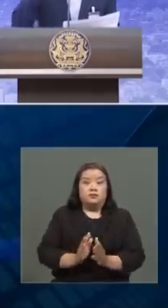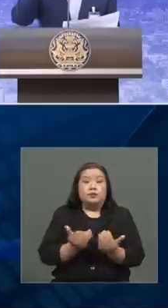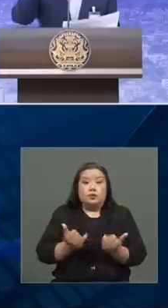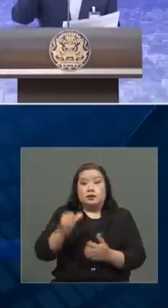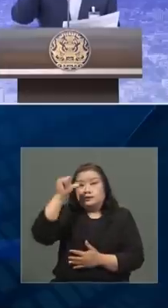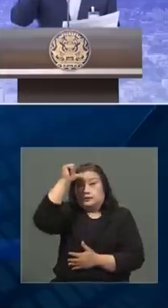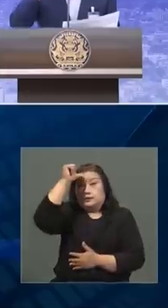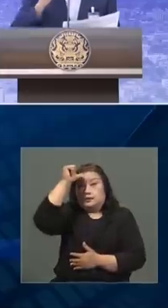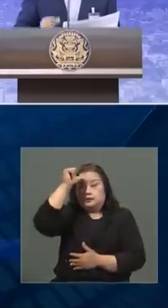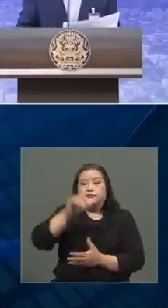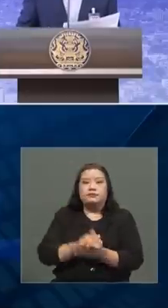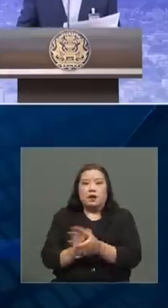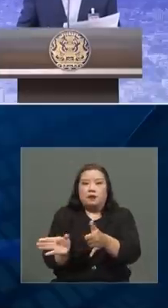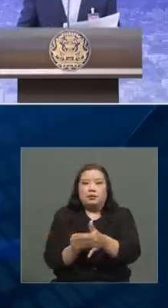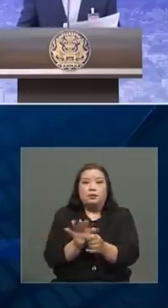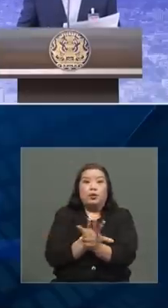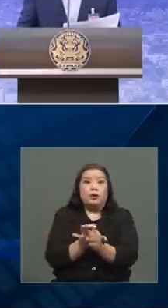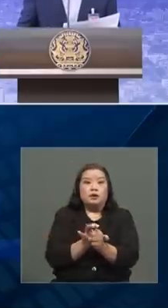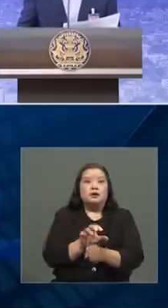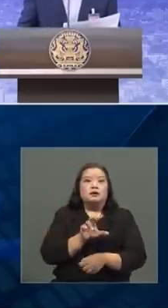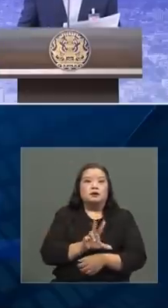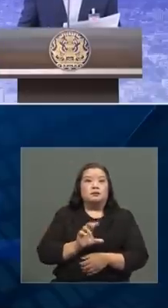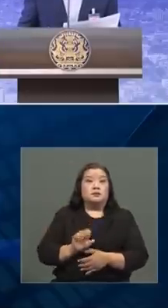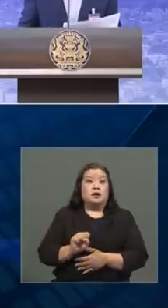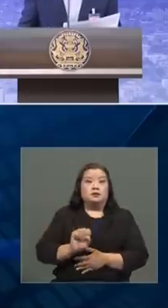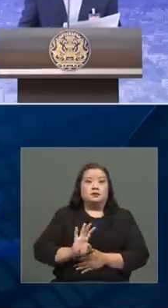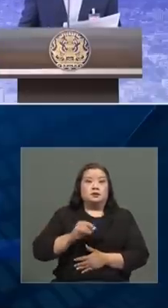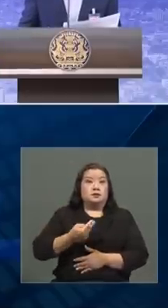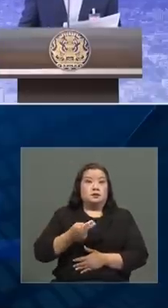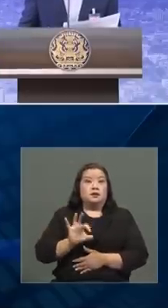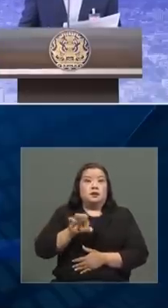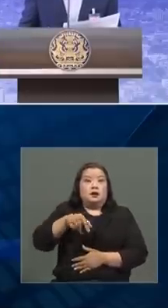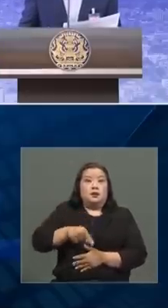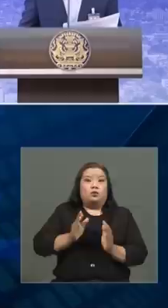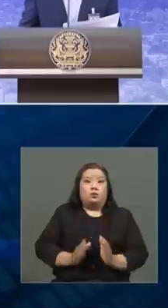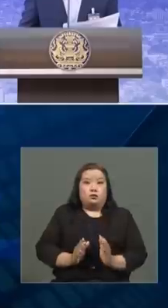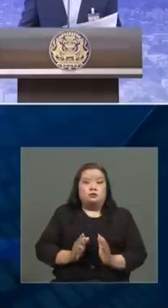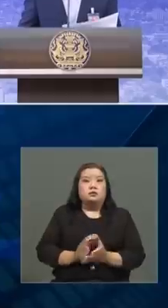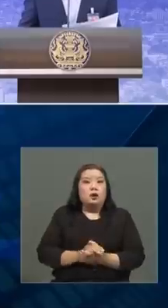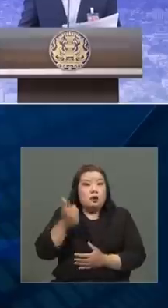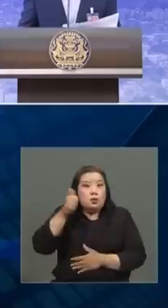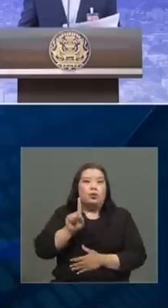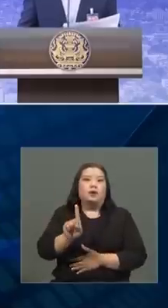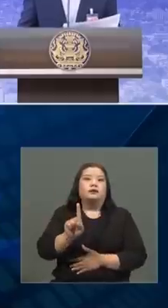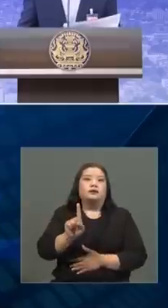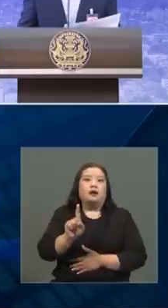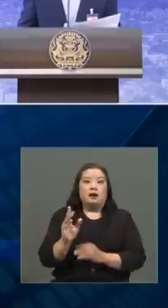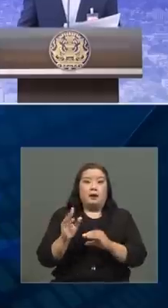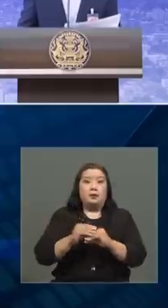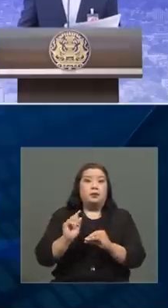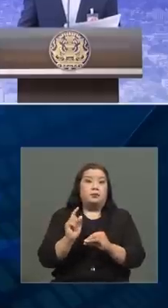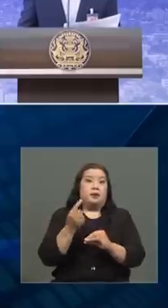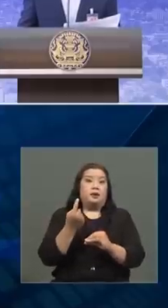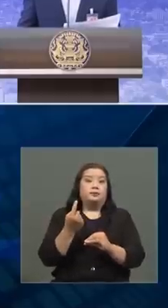ทางอินเดียก็จะสูงสุดนะครับอยู่ที่ที่สามแสนสี่หมื่นเก้าพันกว่าคนต่อวันนะครับที่เพิ่มขึ้นมา